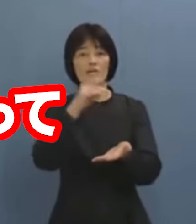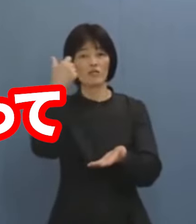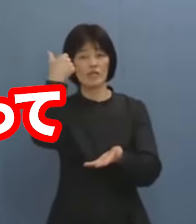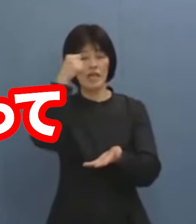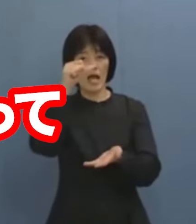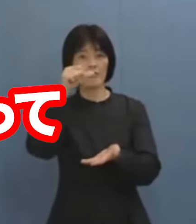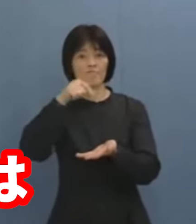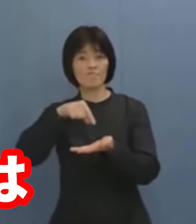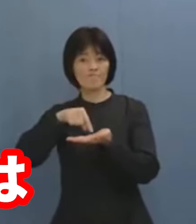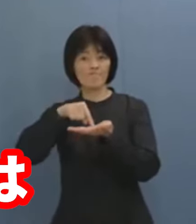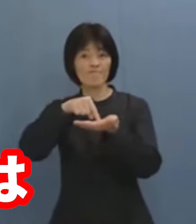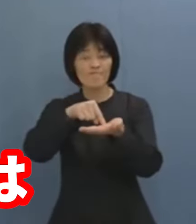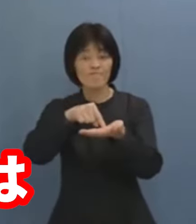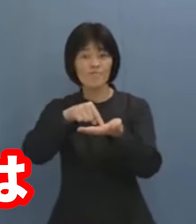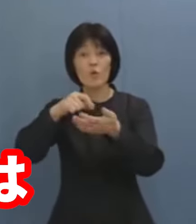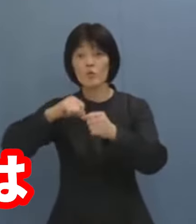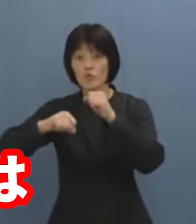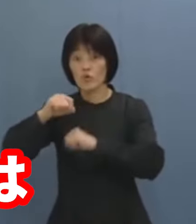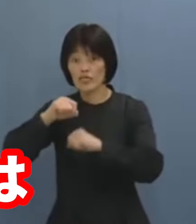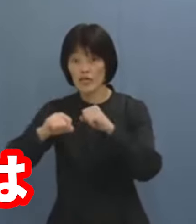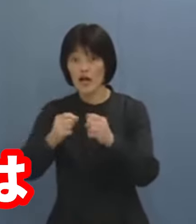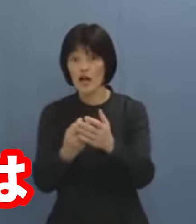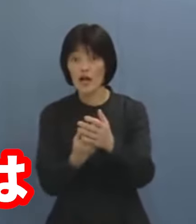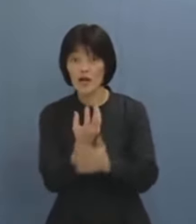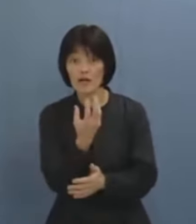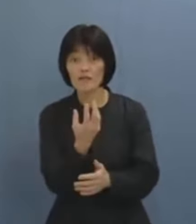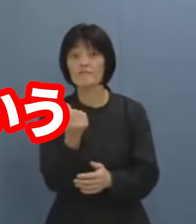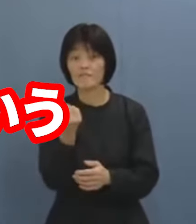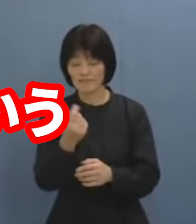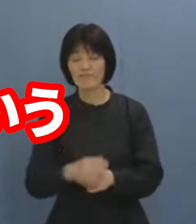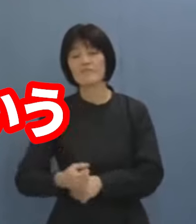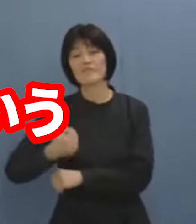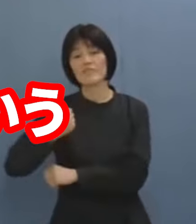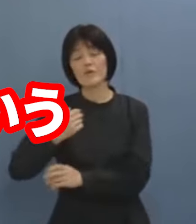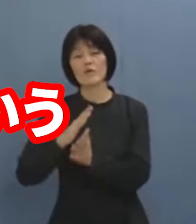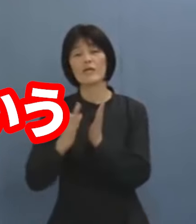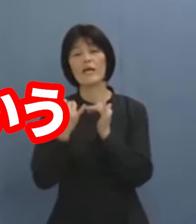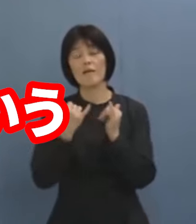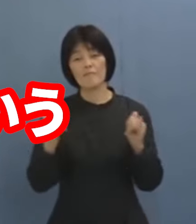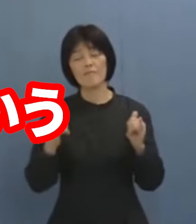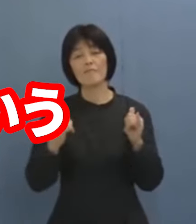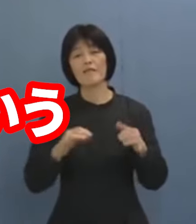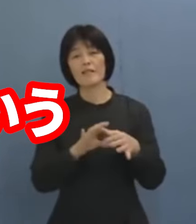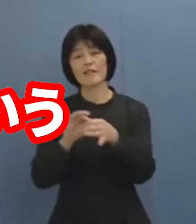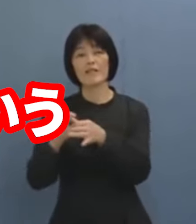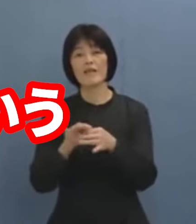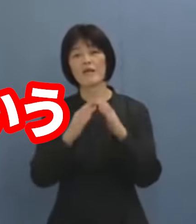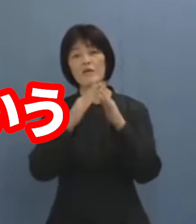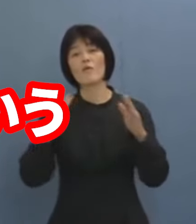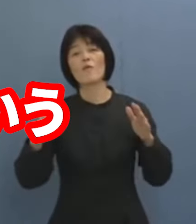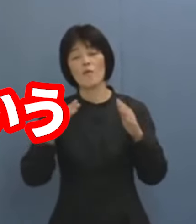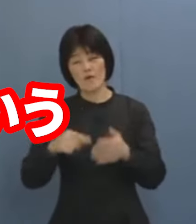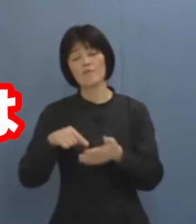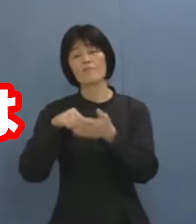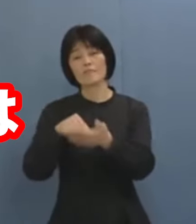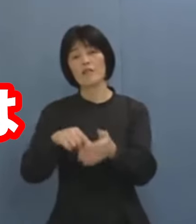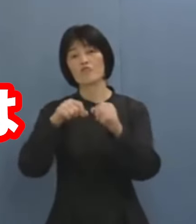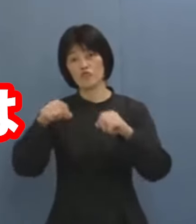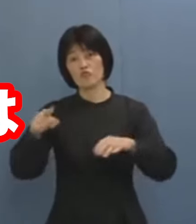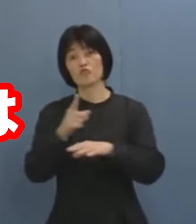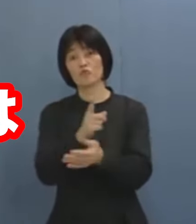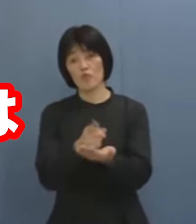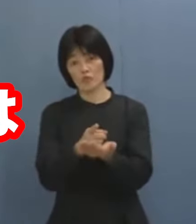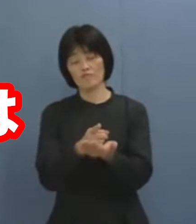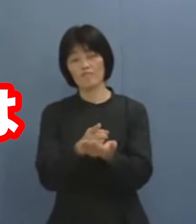思っておりまして、例えば兵庫県民連合は提出する方針であるというふうなところと、まあ、自民と維